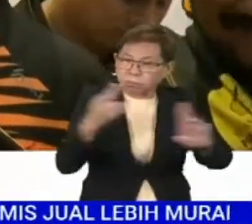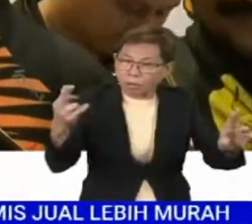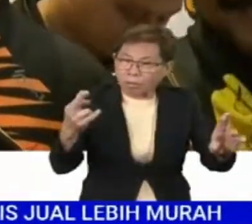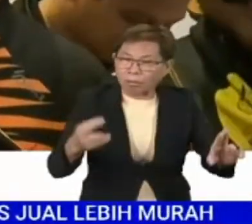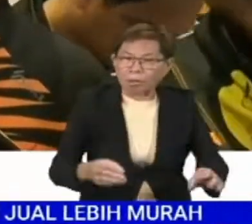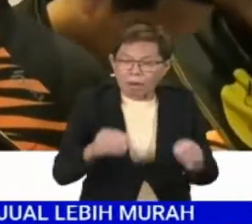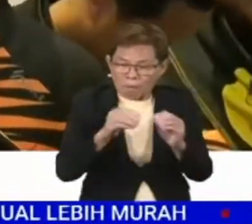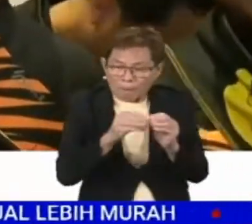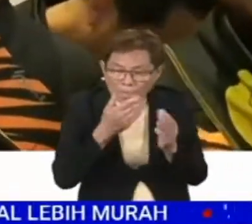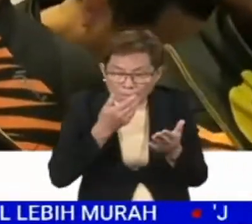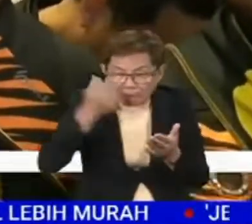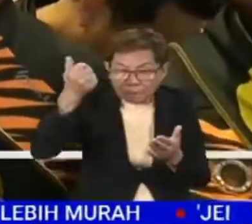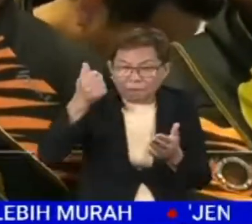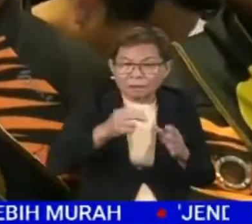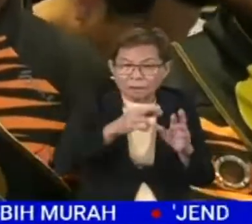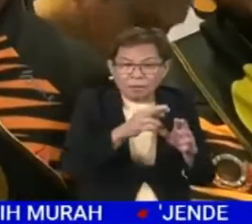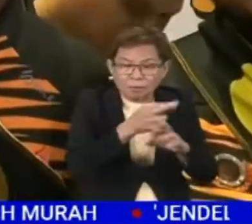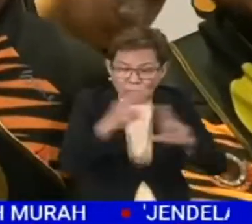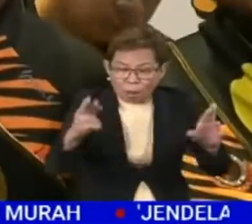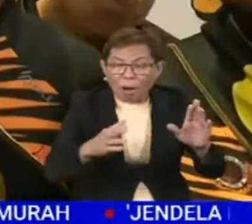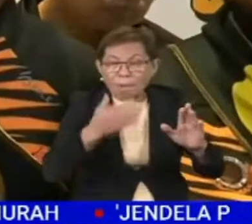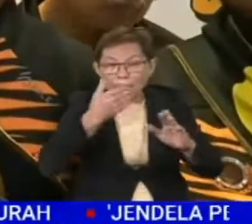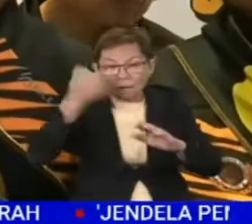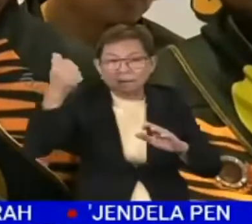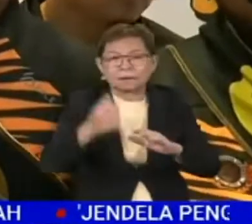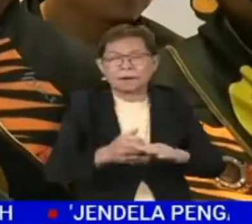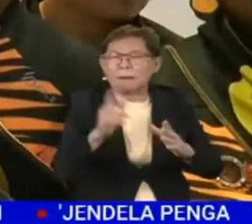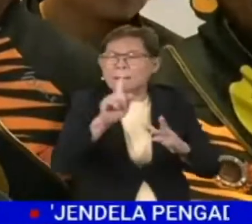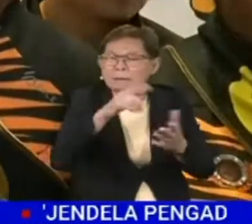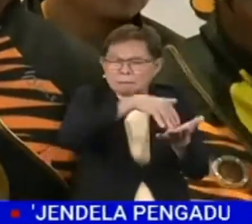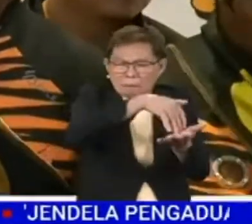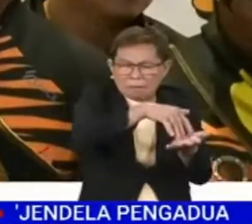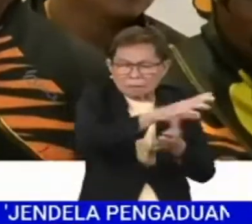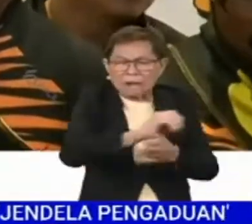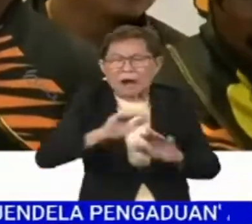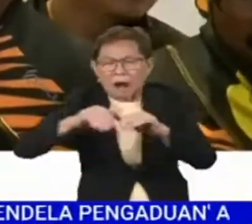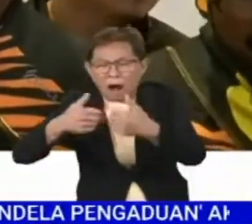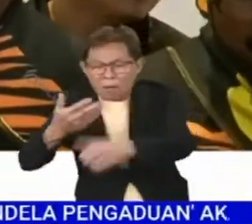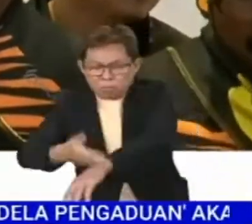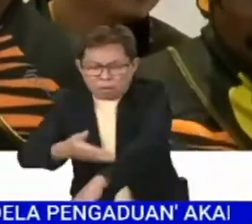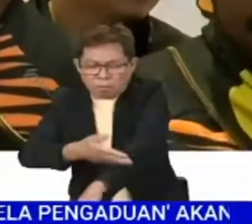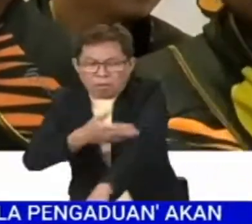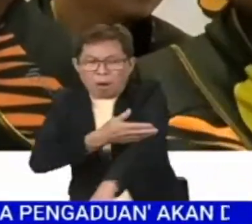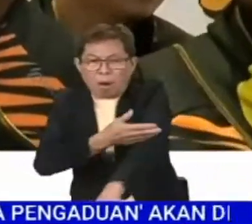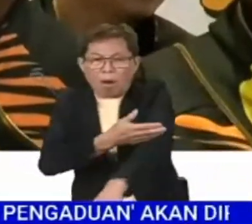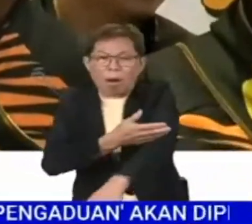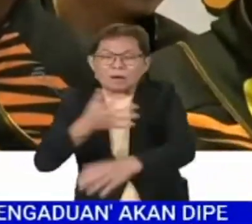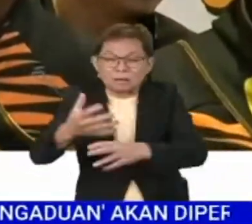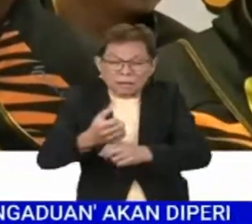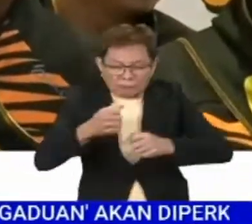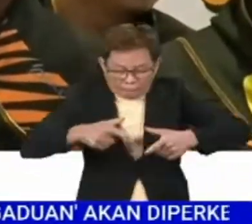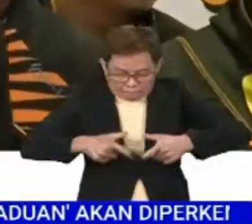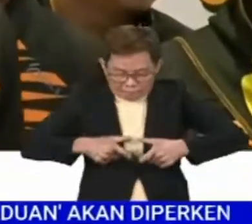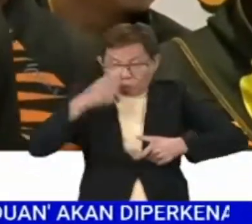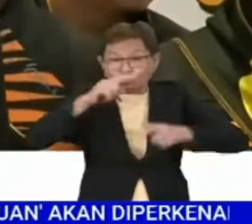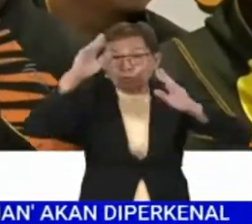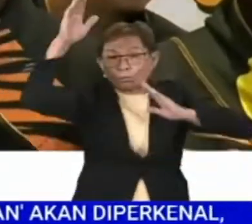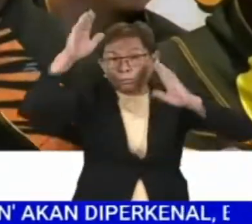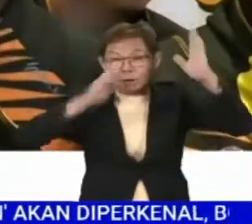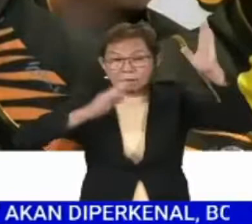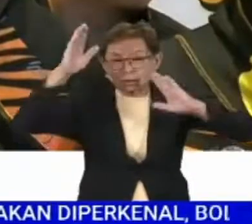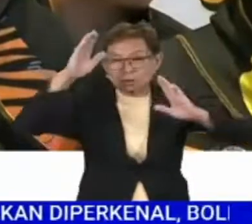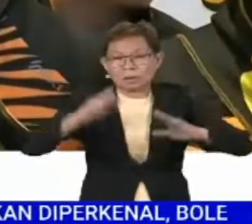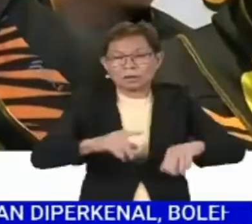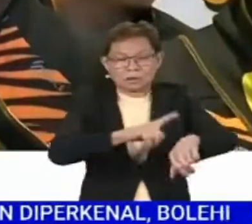ia lebih rapi gelap pasti mana kelemahan-kelemahan kita dan bagaimana kita Timur pagi kedudukan pengingat bagi negara dalam